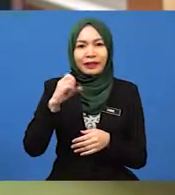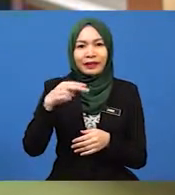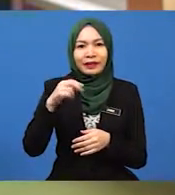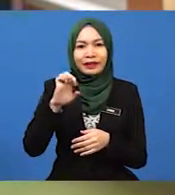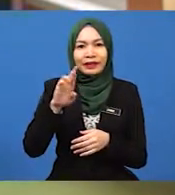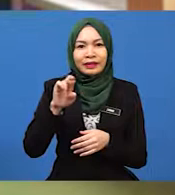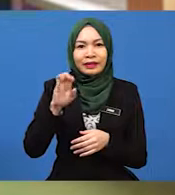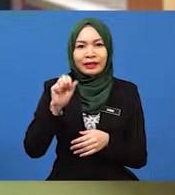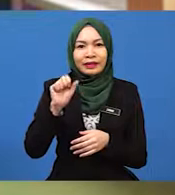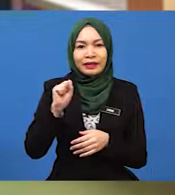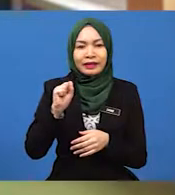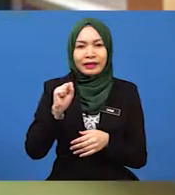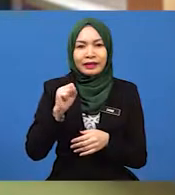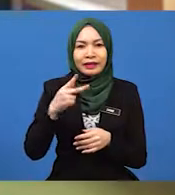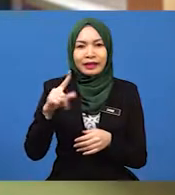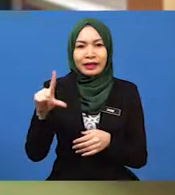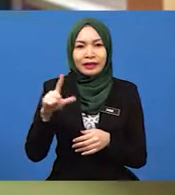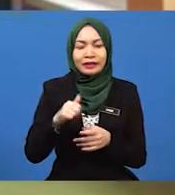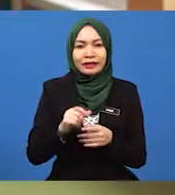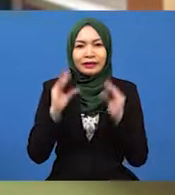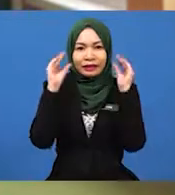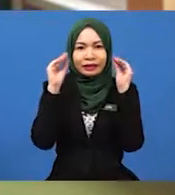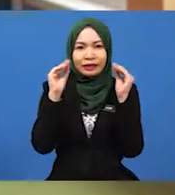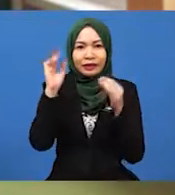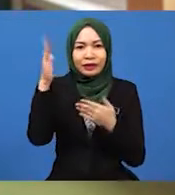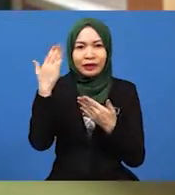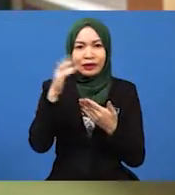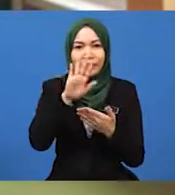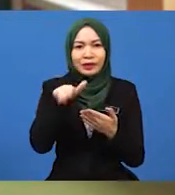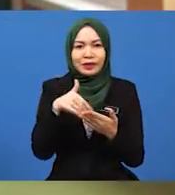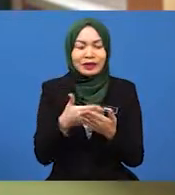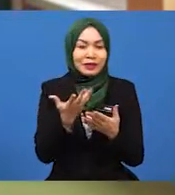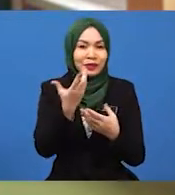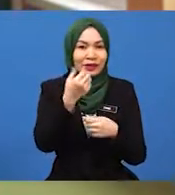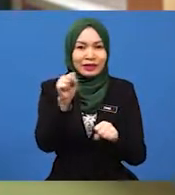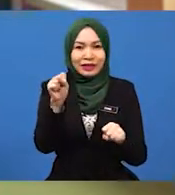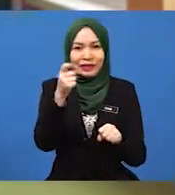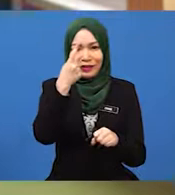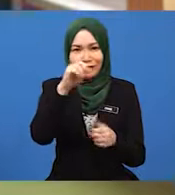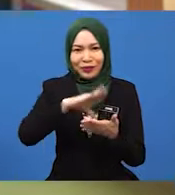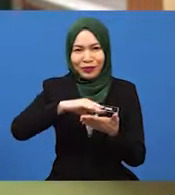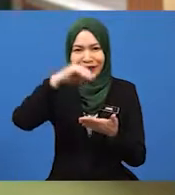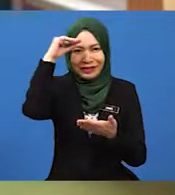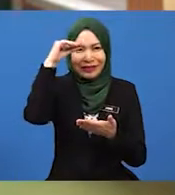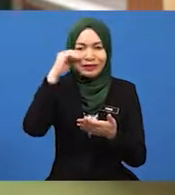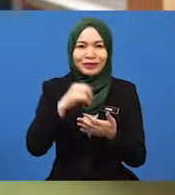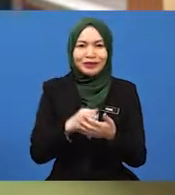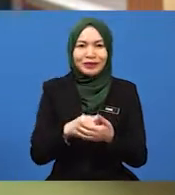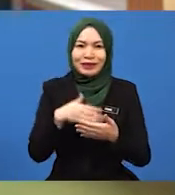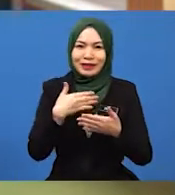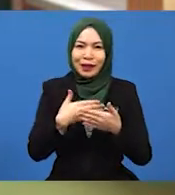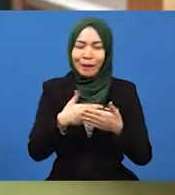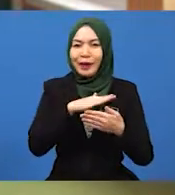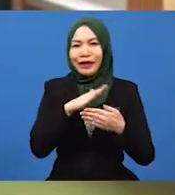harap kamu bersedia mendengar pelajaran kita pada hari ini sehingga ke